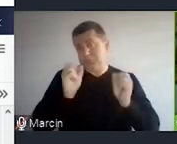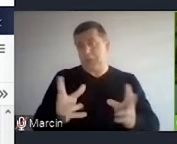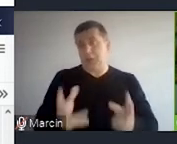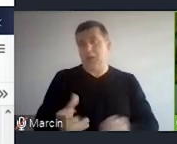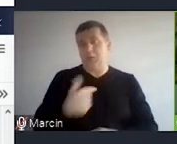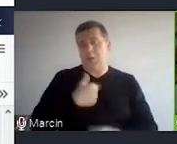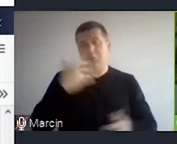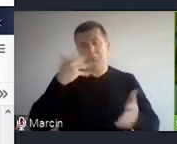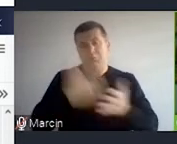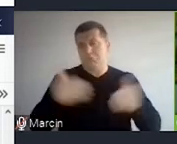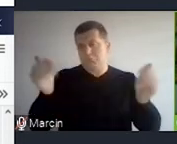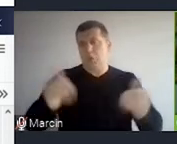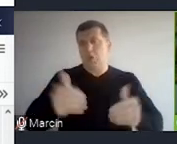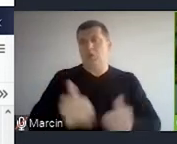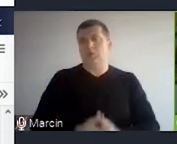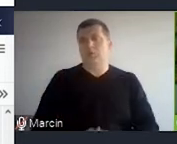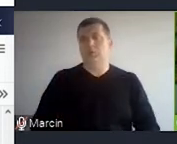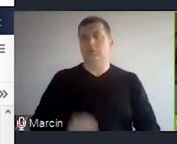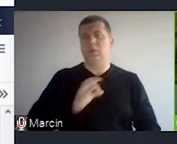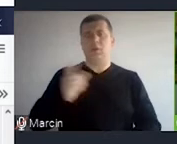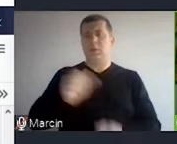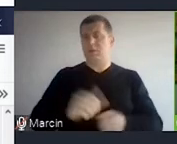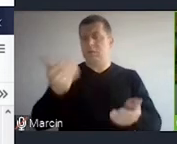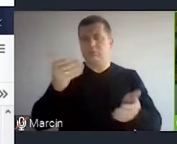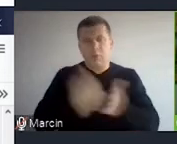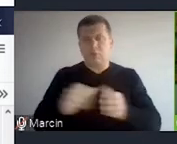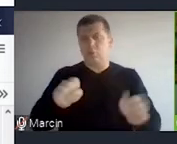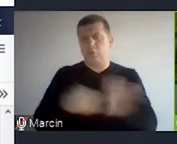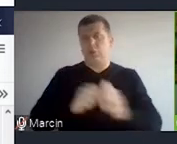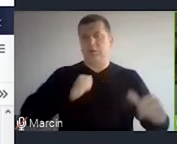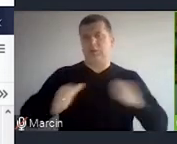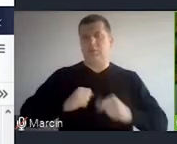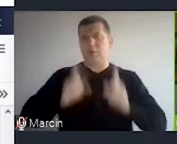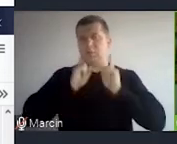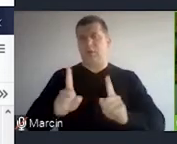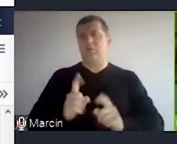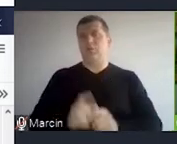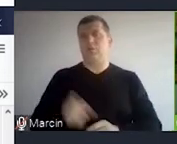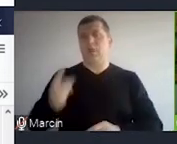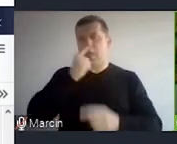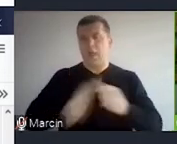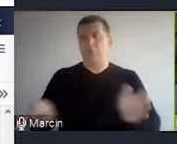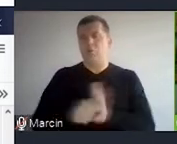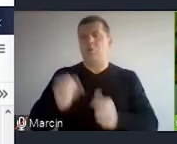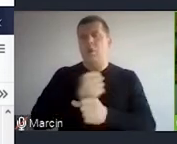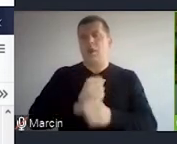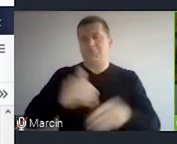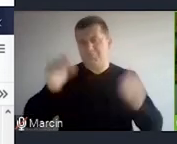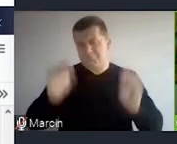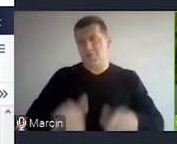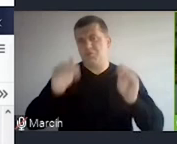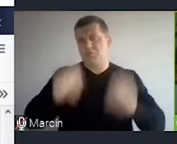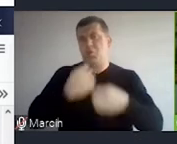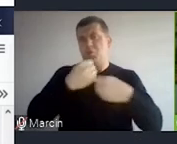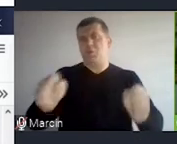W mojej ocenie jak najbardziej. Ba, moim zdaniem on jest niezbędny do zarządzania prawidłowego projektem. W związku z tym ekspres do kawy? Śmiało.